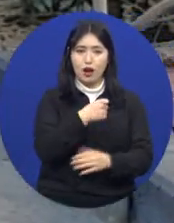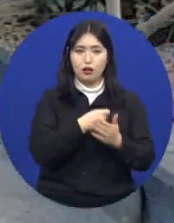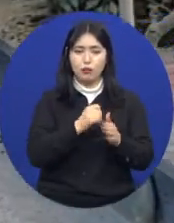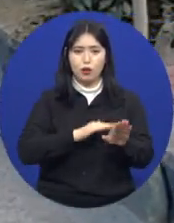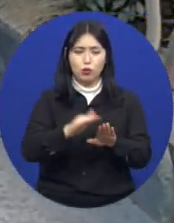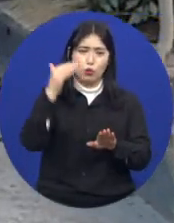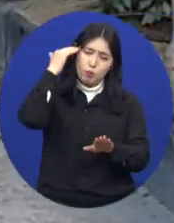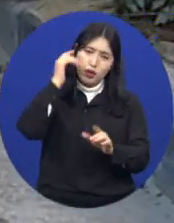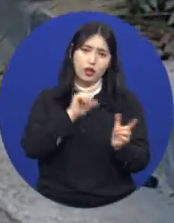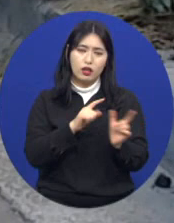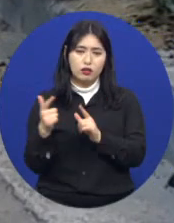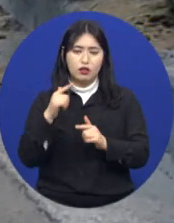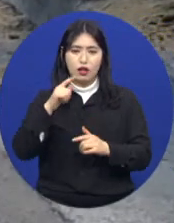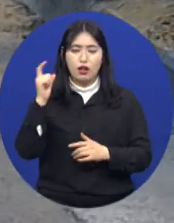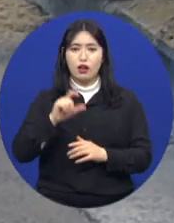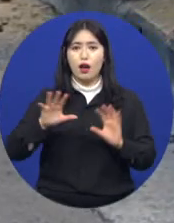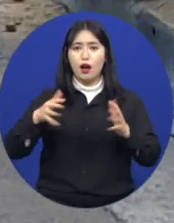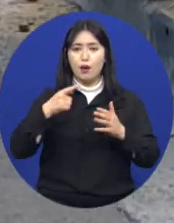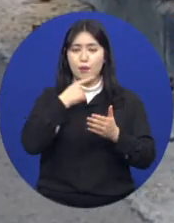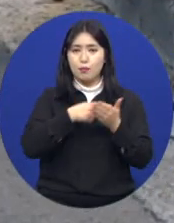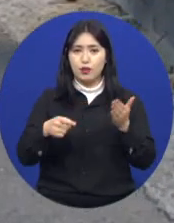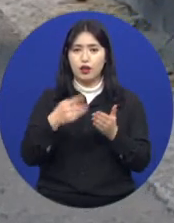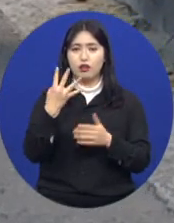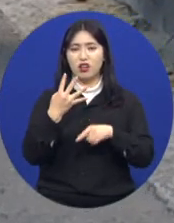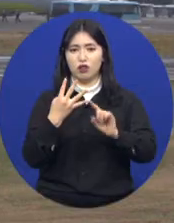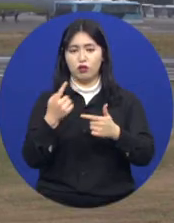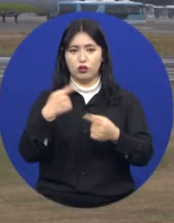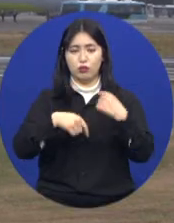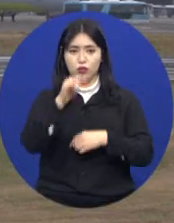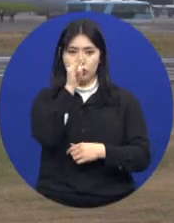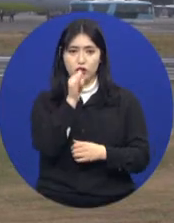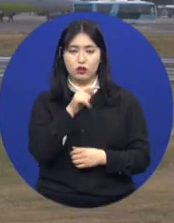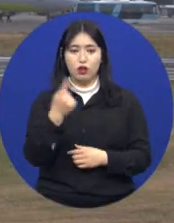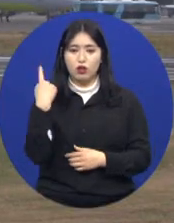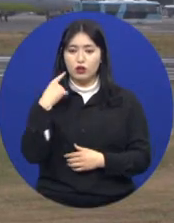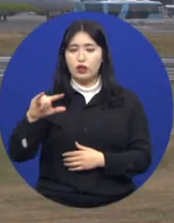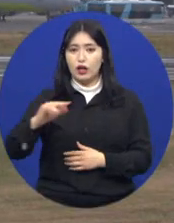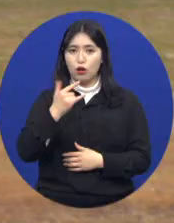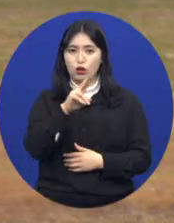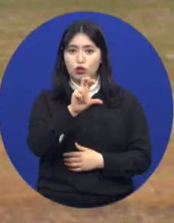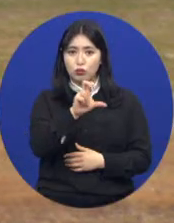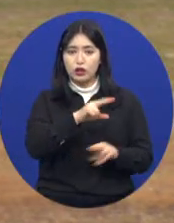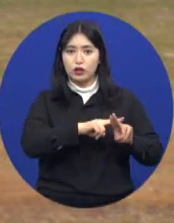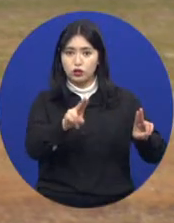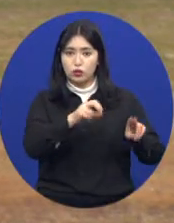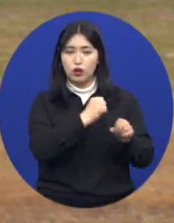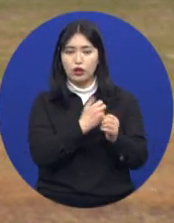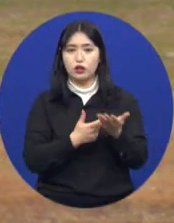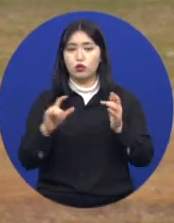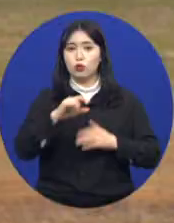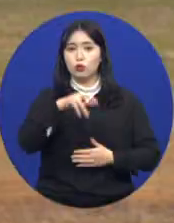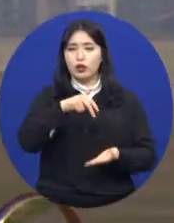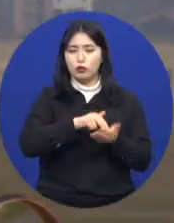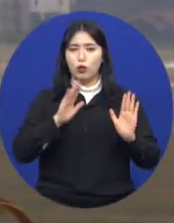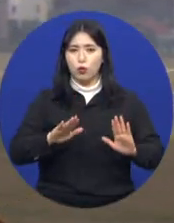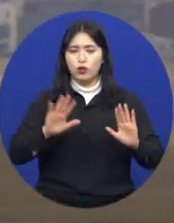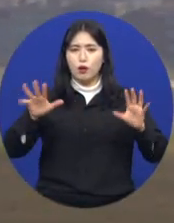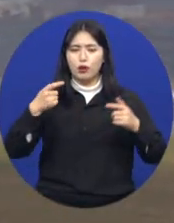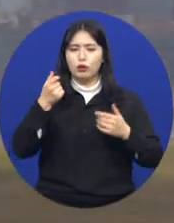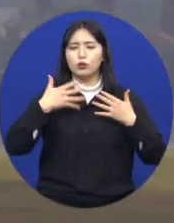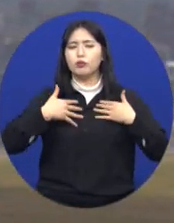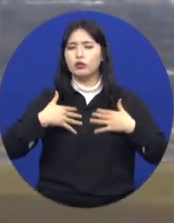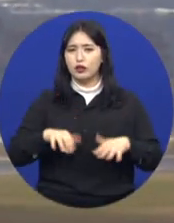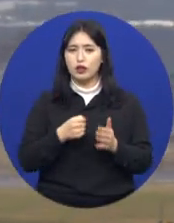막는 등 강풍 피해 내건 이 접수됐습니다 어제 항공기 25편 이겨 랑 된 제주 공항은 오늘 바람이